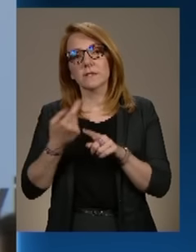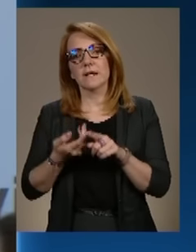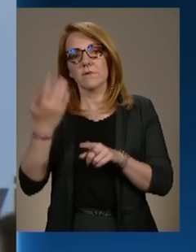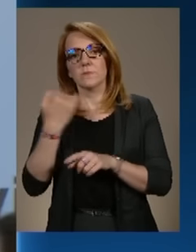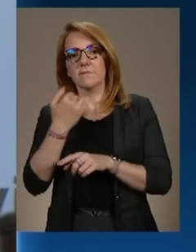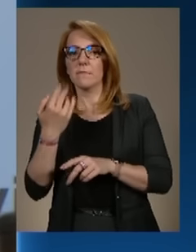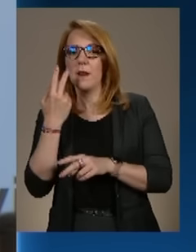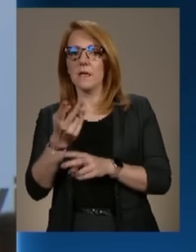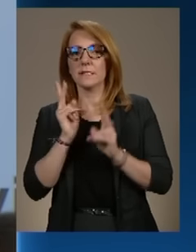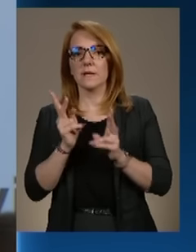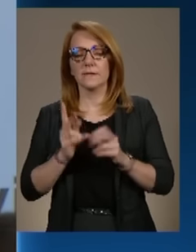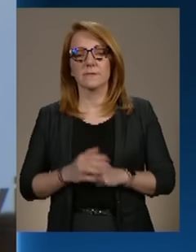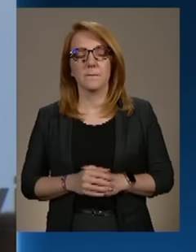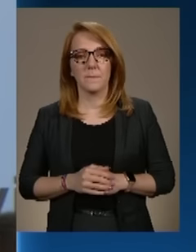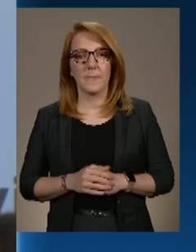látni lehetett